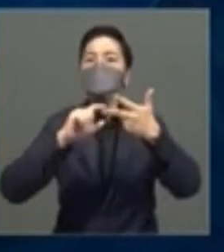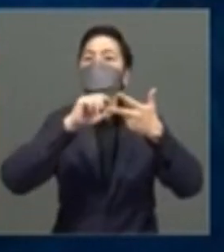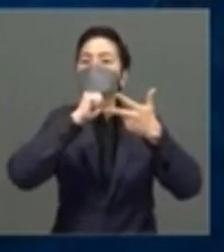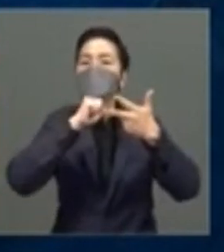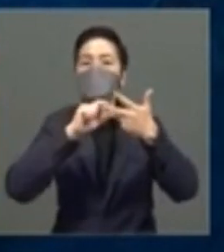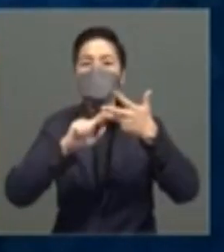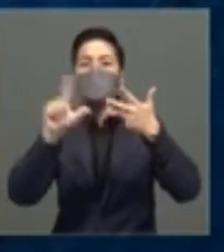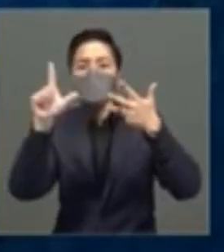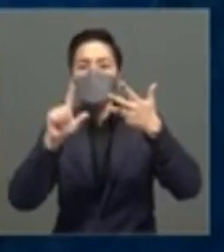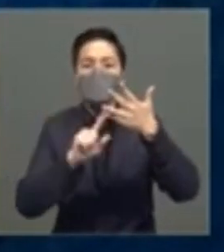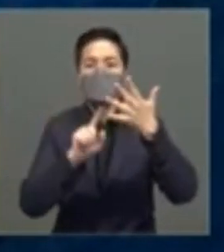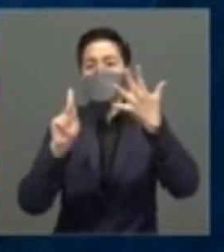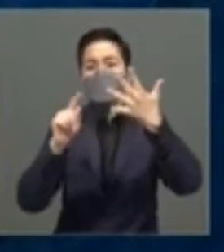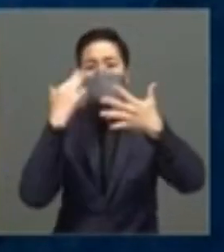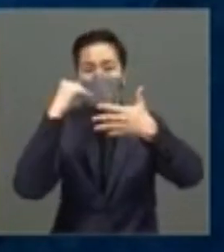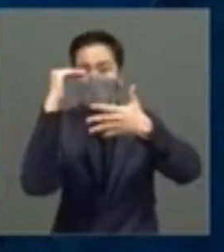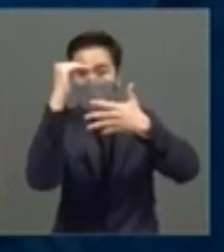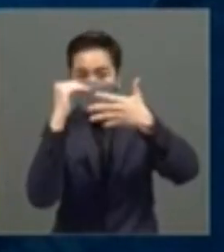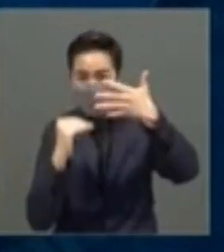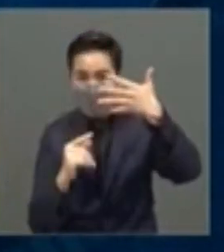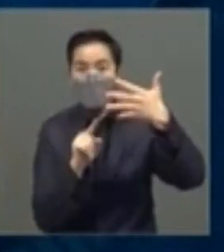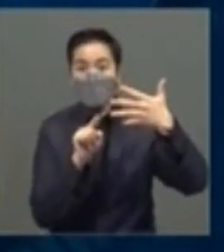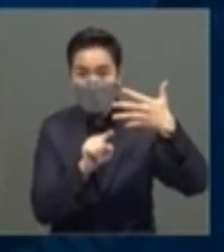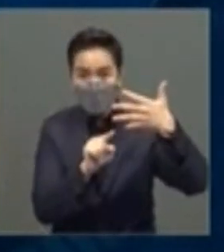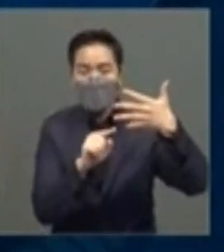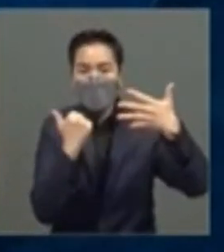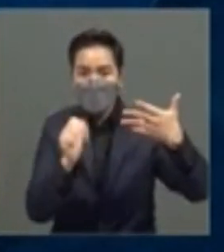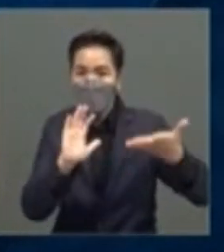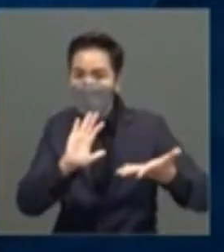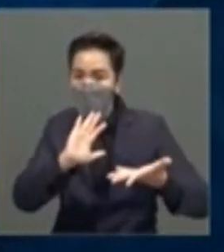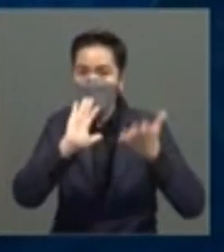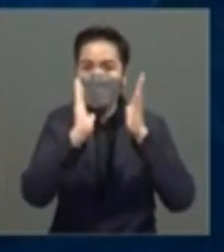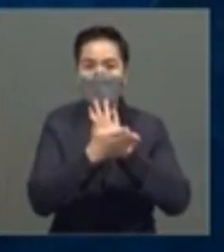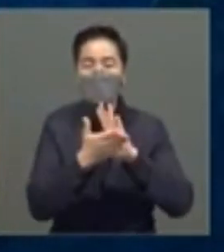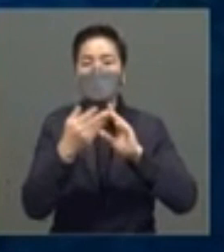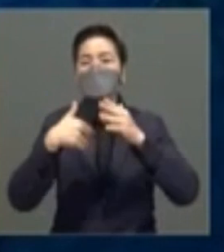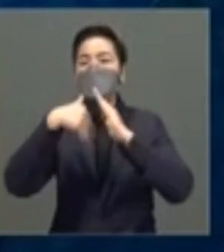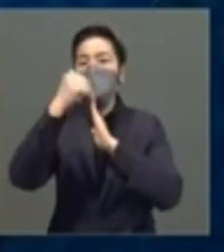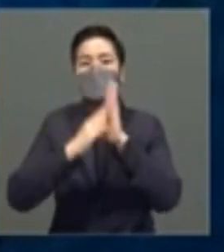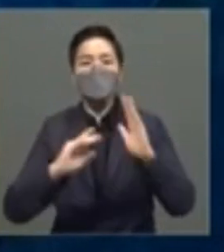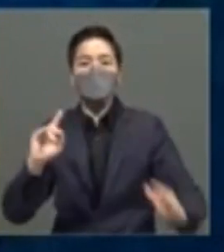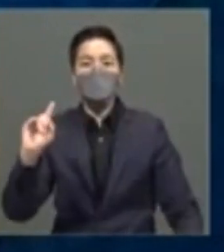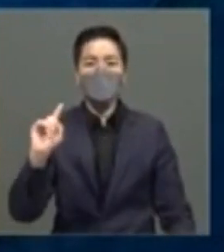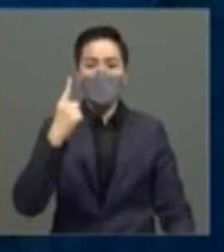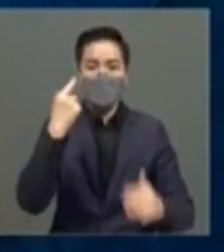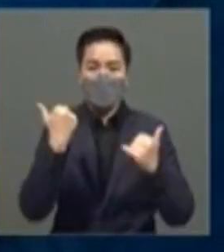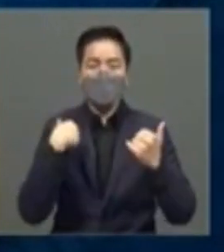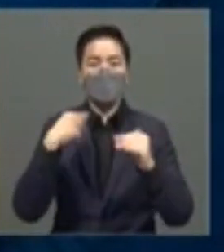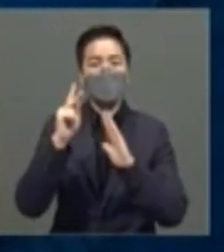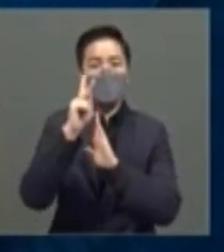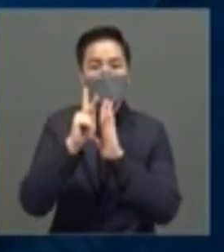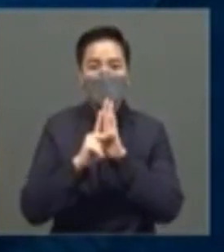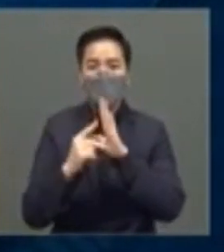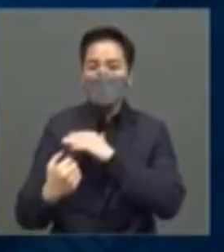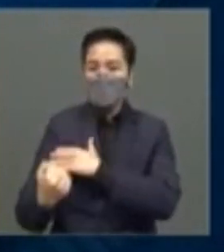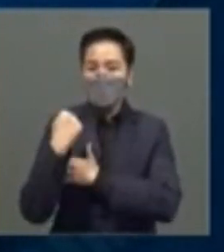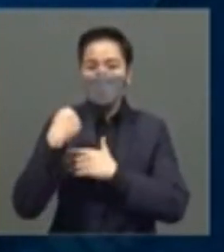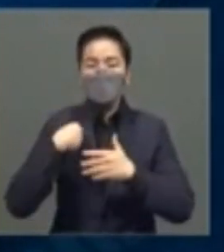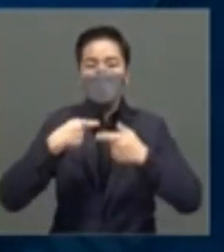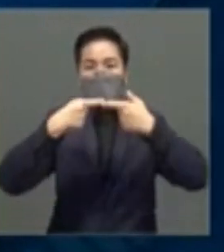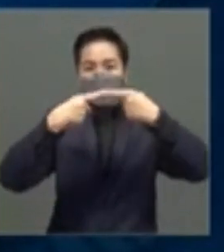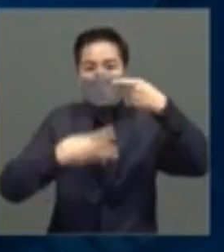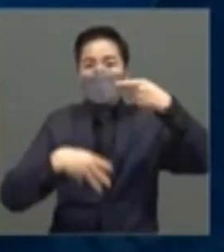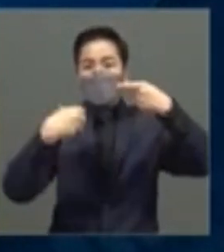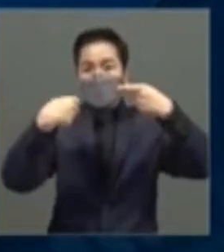หลืองและเขียวในปัจจุบันนะคะมีการประกาศพื้นที่ควบคุมสูงสุดและเข้มงวดเป็น10